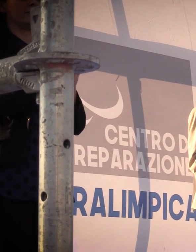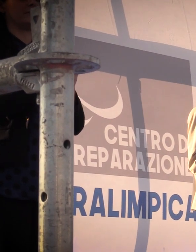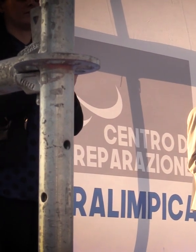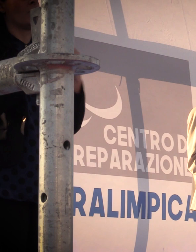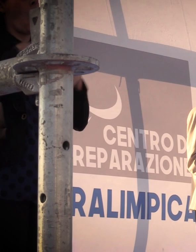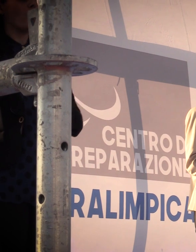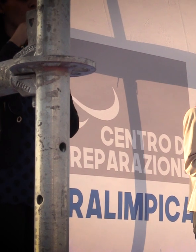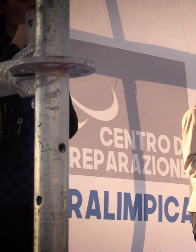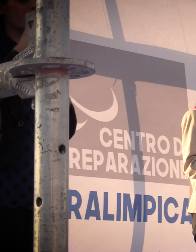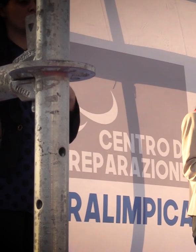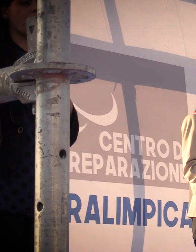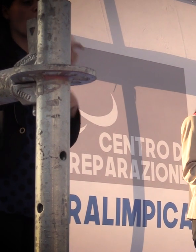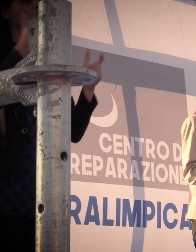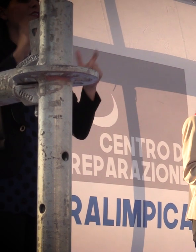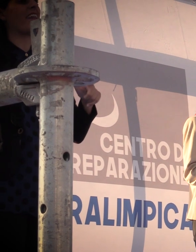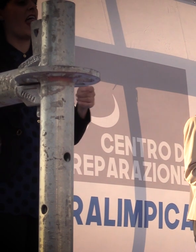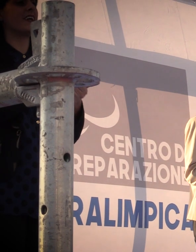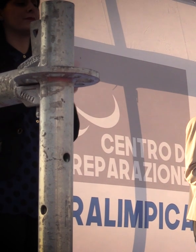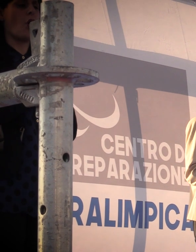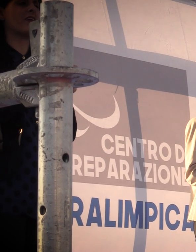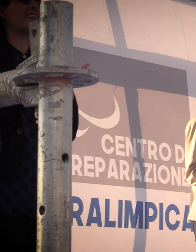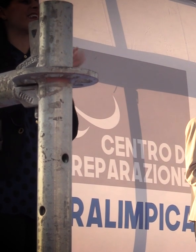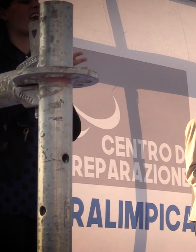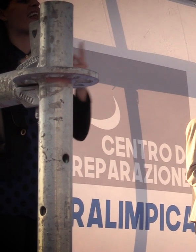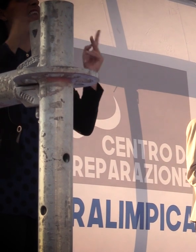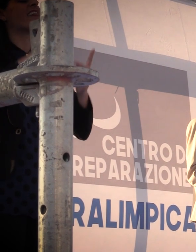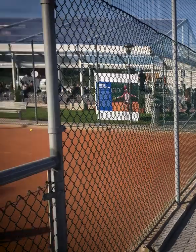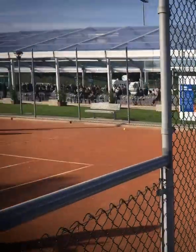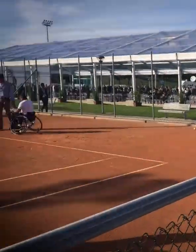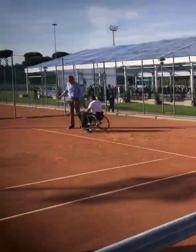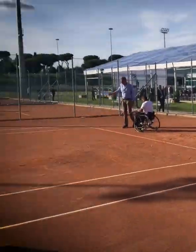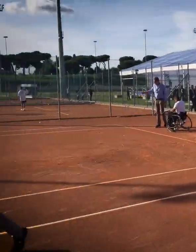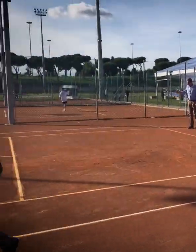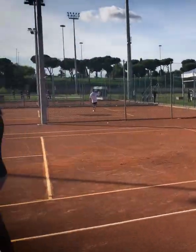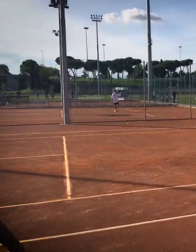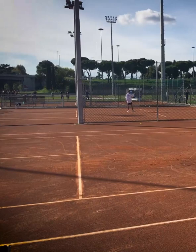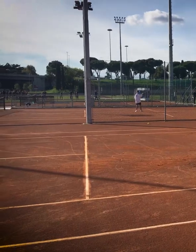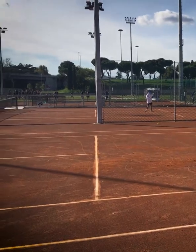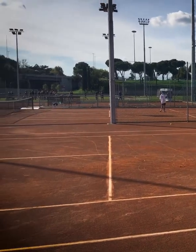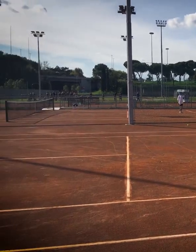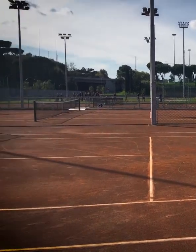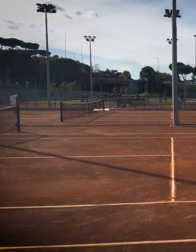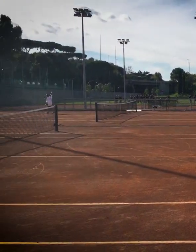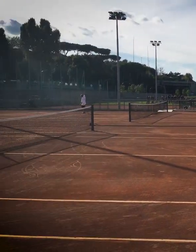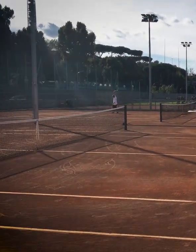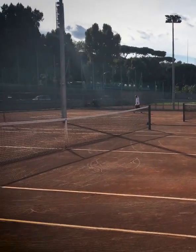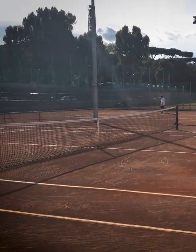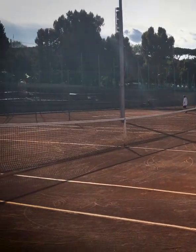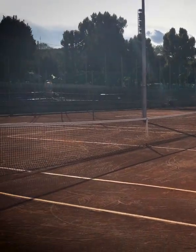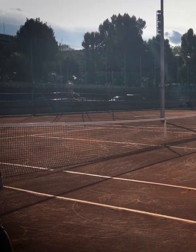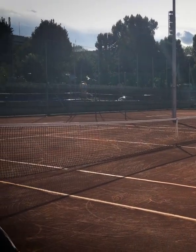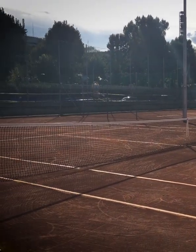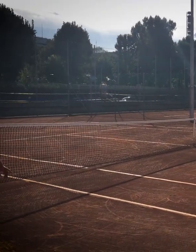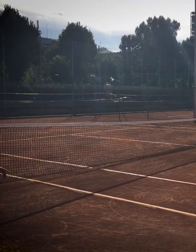questo pomeriggio alla cittadella dello sport diviene una straordinaria realtà sportiva dove potranno allenarsi anche i nostri atleti paralimpici e persone con